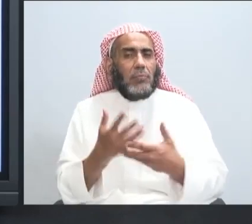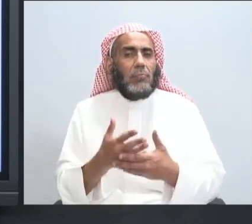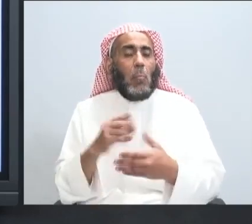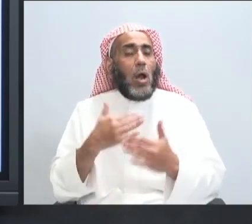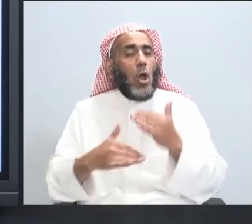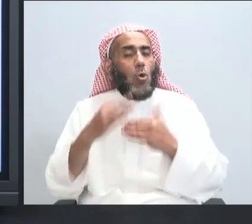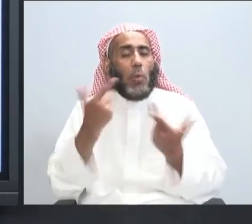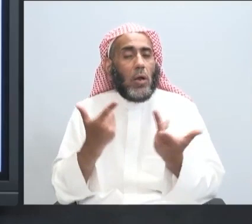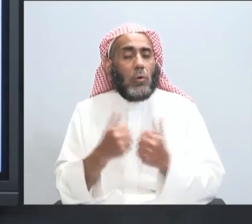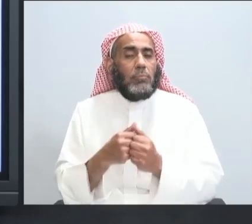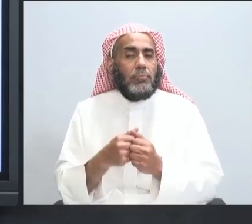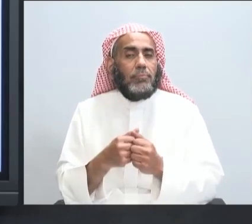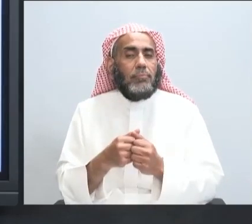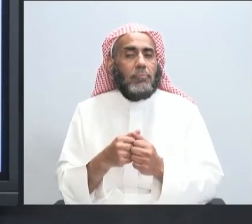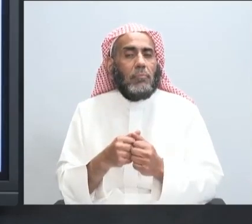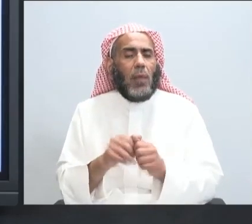ما رأيكم؟